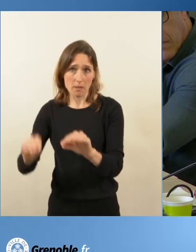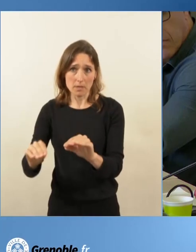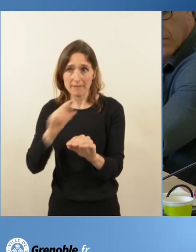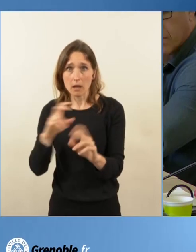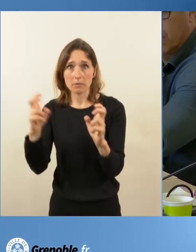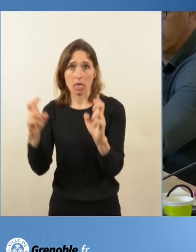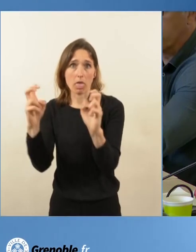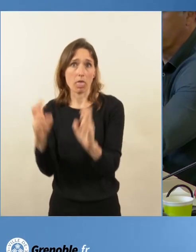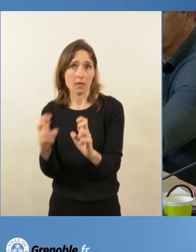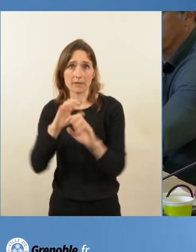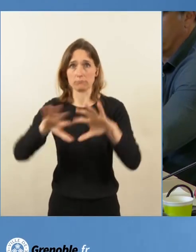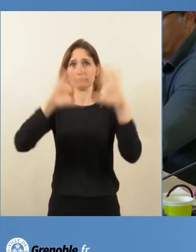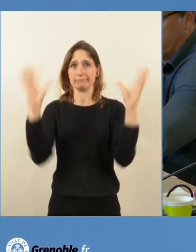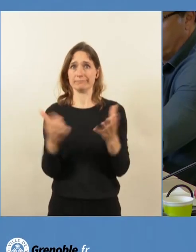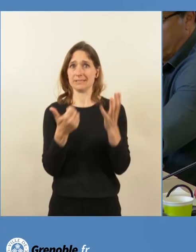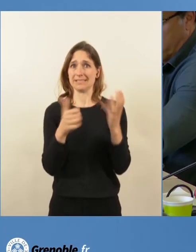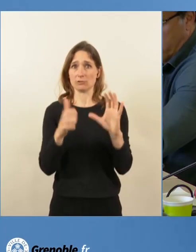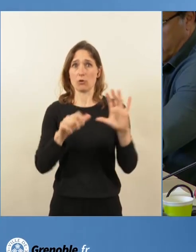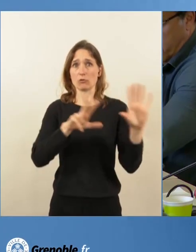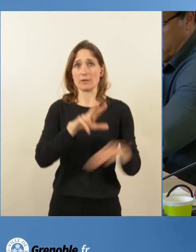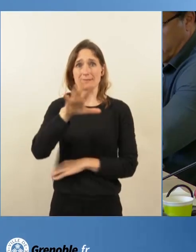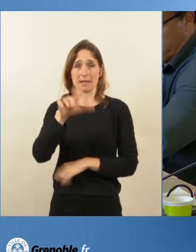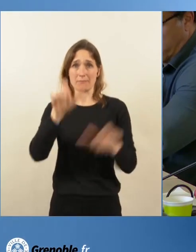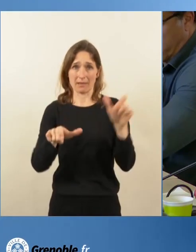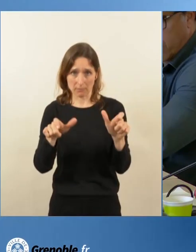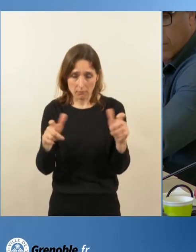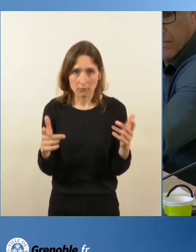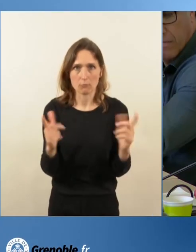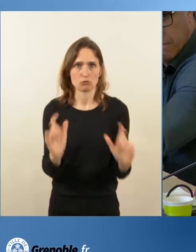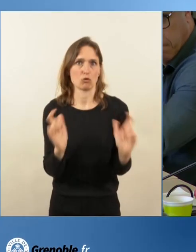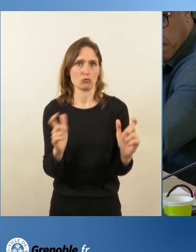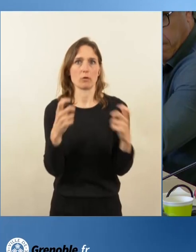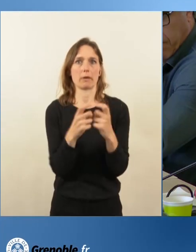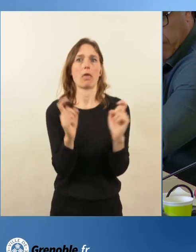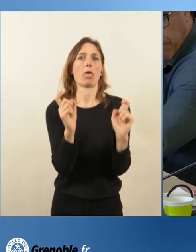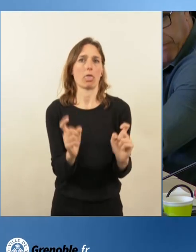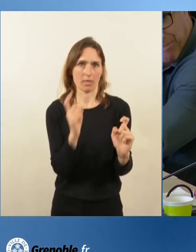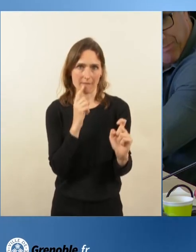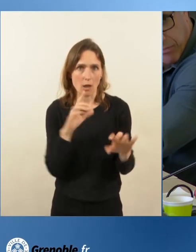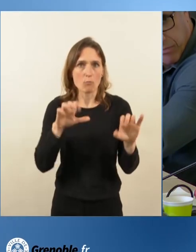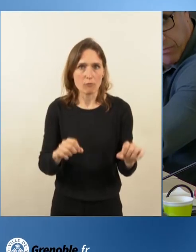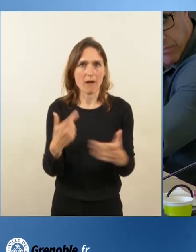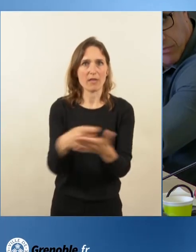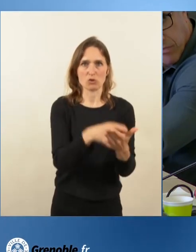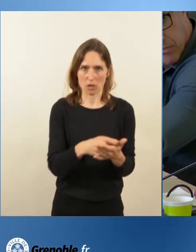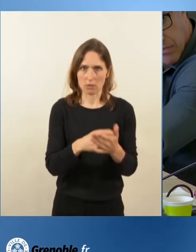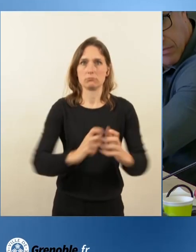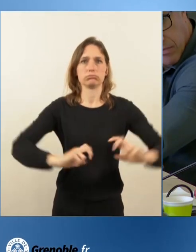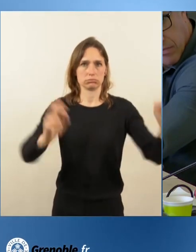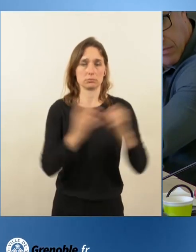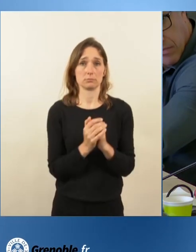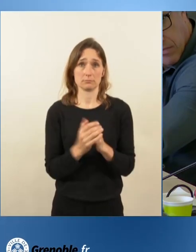635 personnes qui connaîtront une augmentation de pouvoir d'achat en revanche environ 520 grenoblois verront leur tarifs augmentés